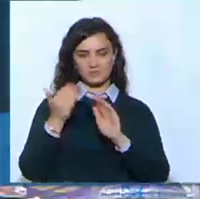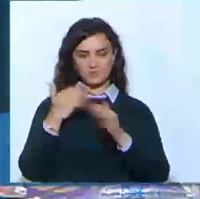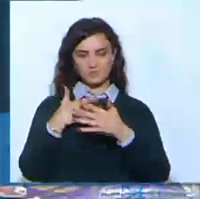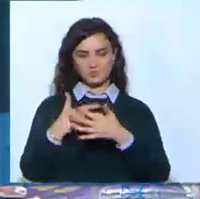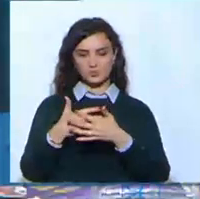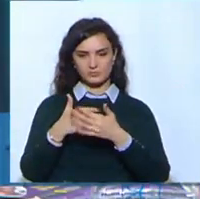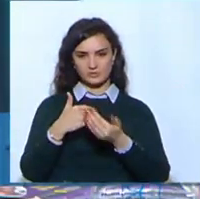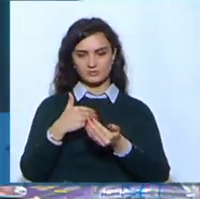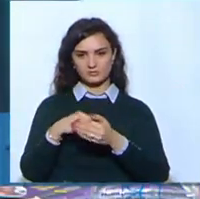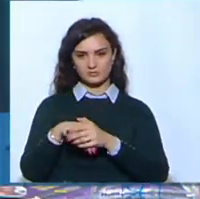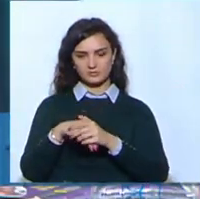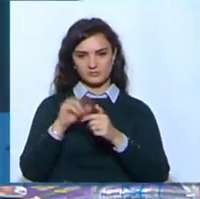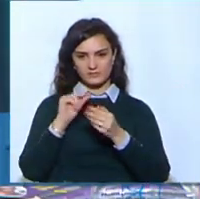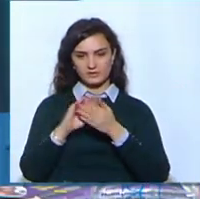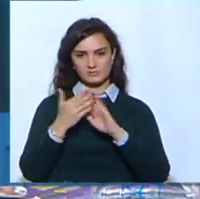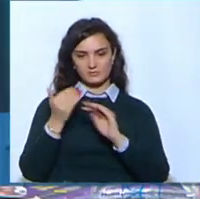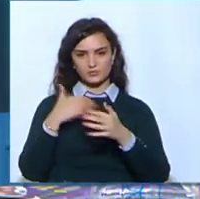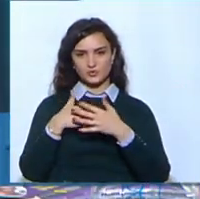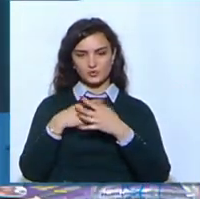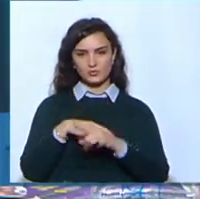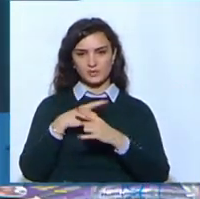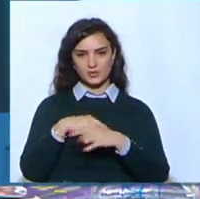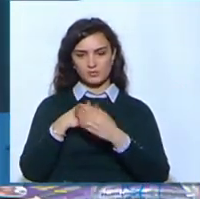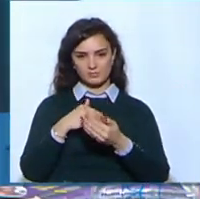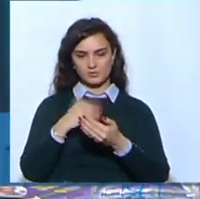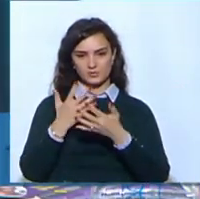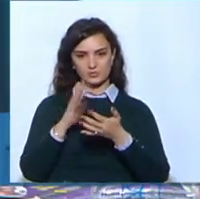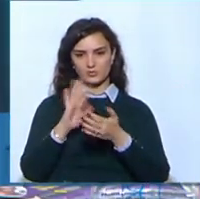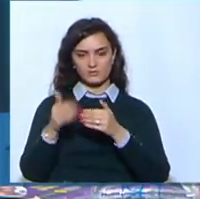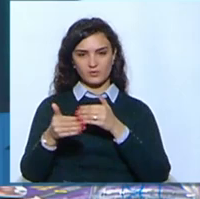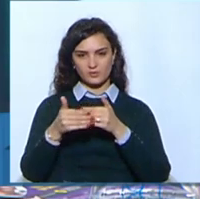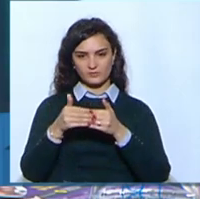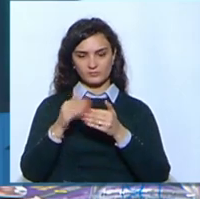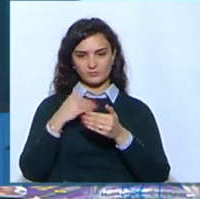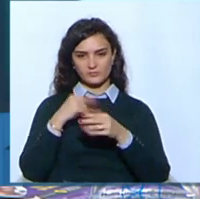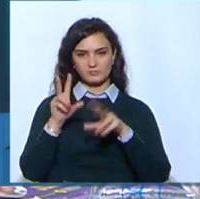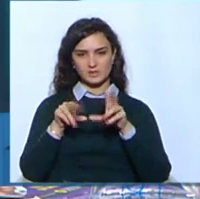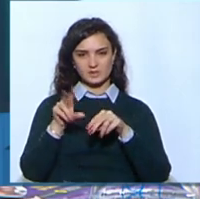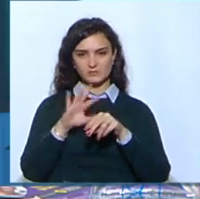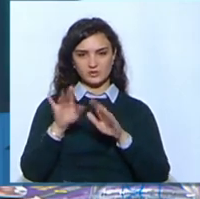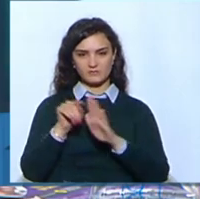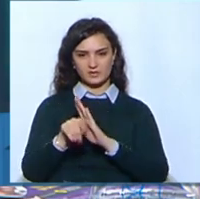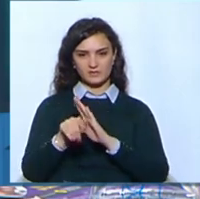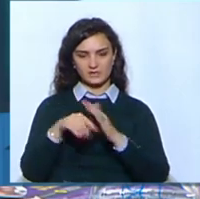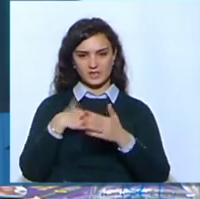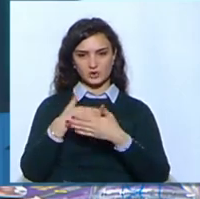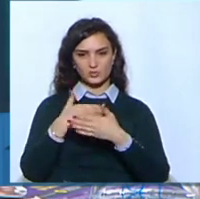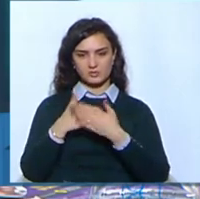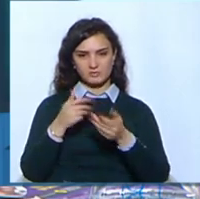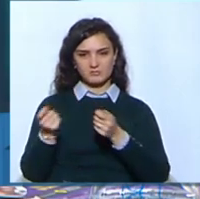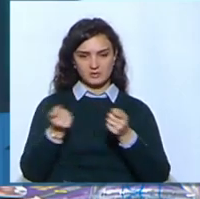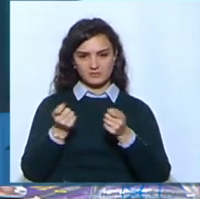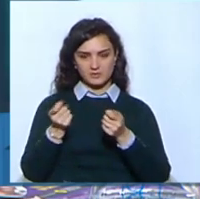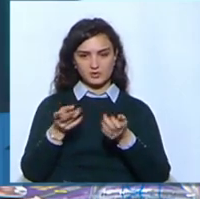ორსულობის გარკვეულ ვადამდე, ანუ მშობიარობის ფაზას თუ არ ვუახლოვდებით, ჩვენ პრინციპში არ ვერევით აქტიურად მის